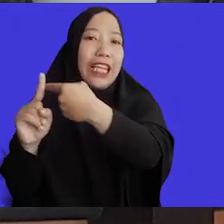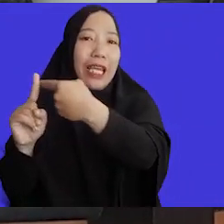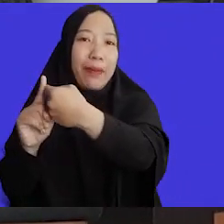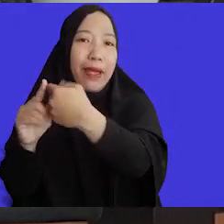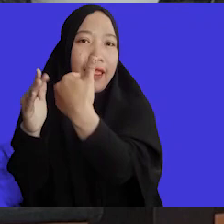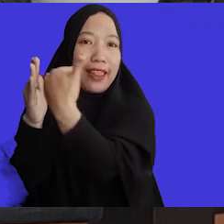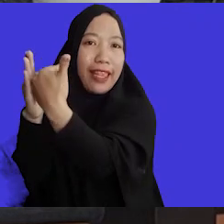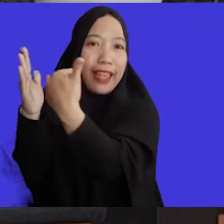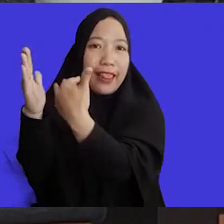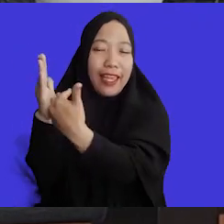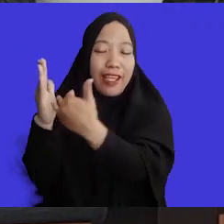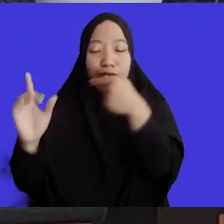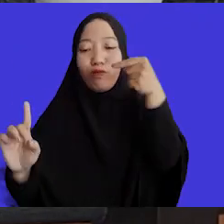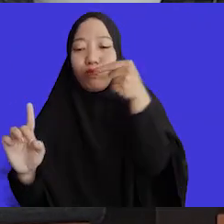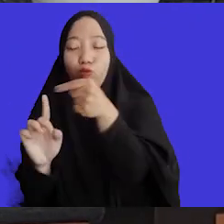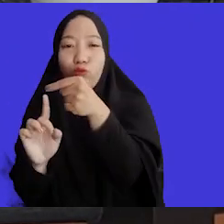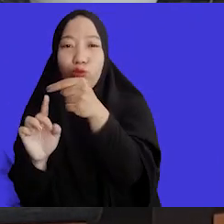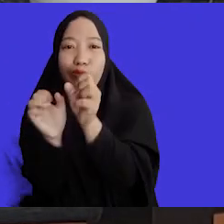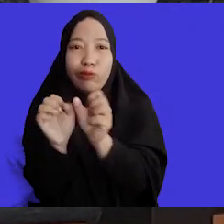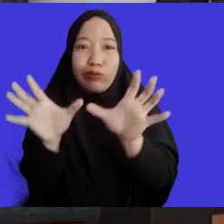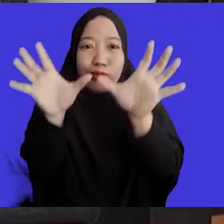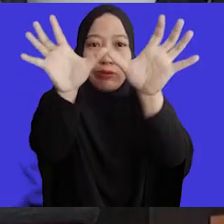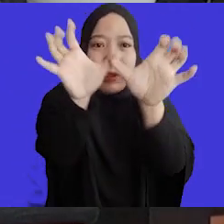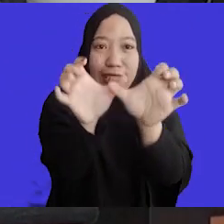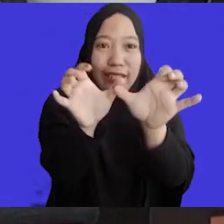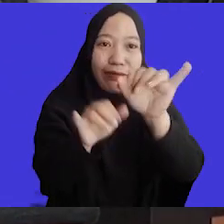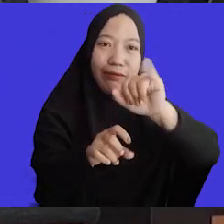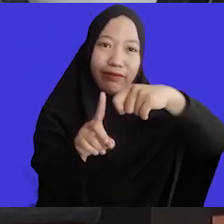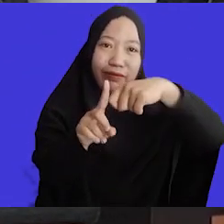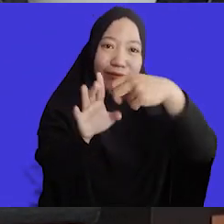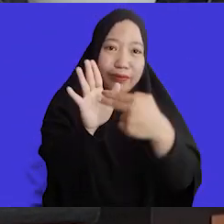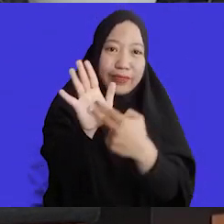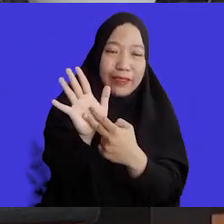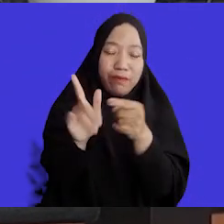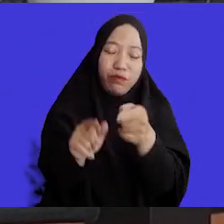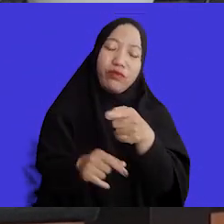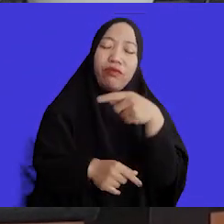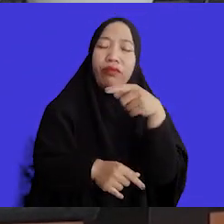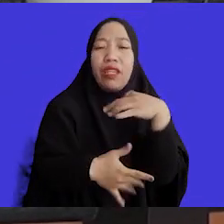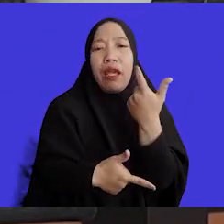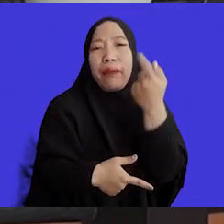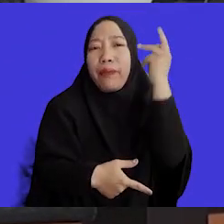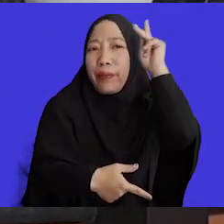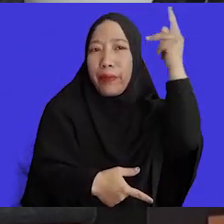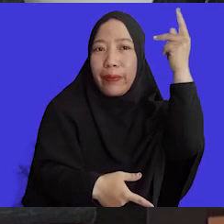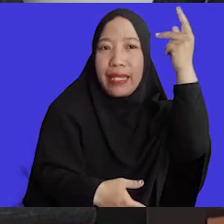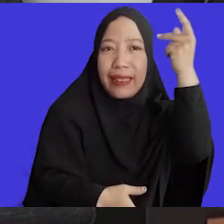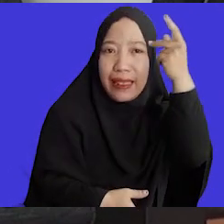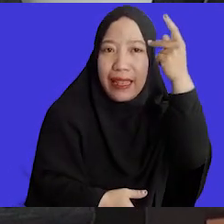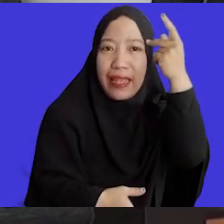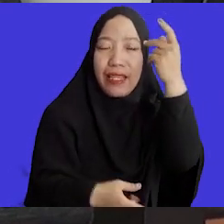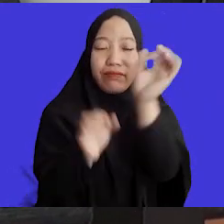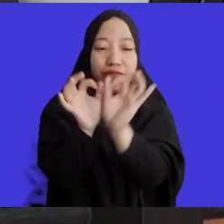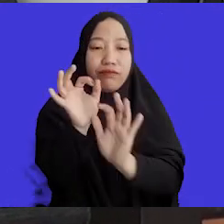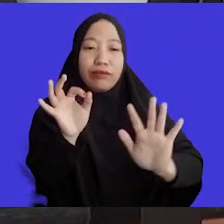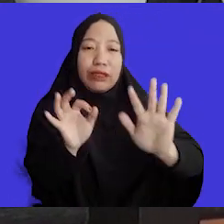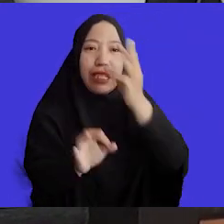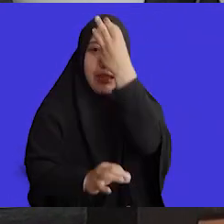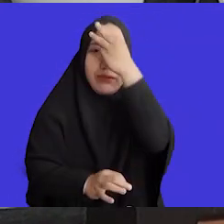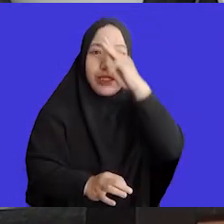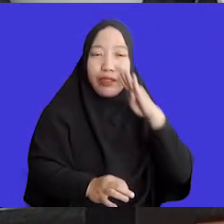bertambahnya pendatang terkait dengan IKN yang ada, mau tidak mau pemerintah Provinsi Kalimantan